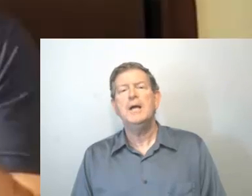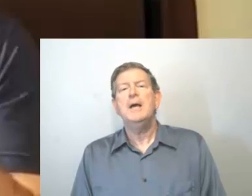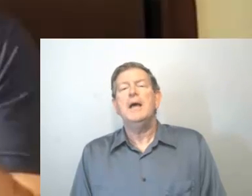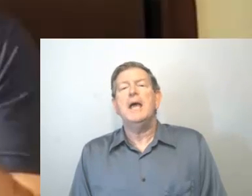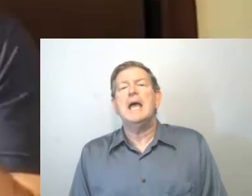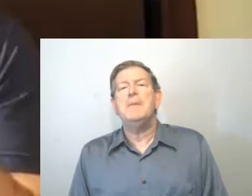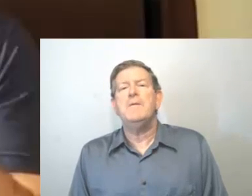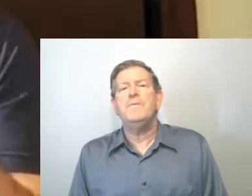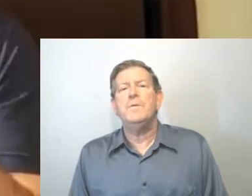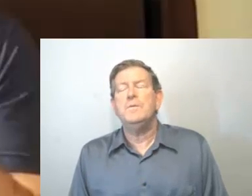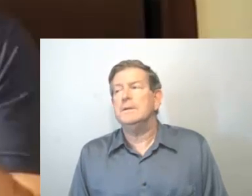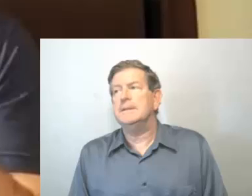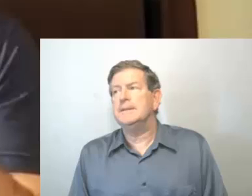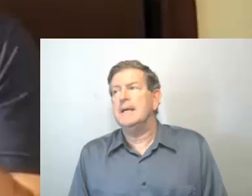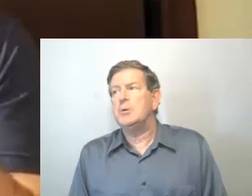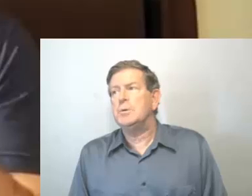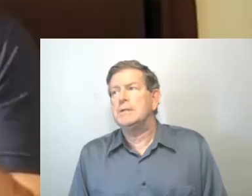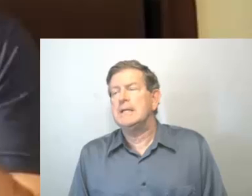D'accord.